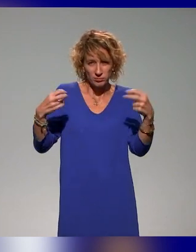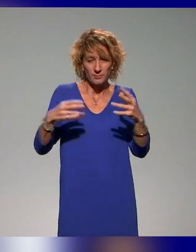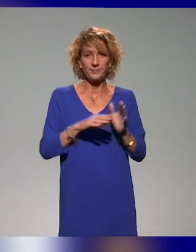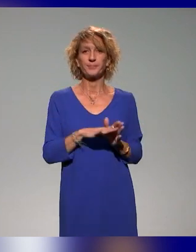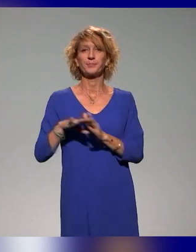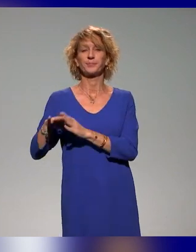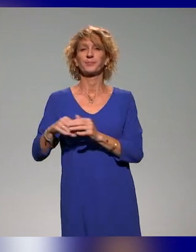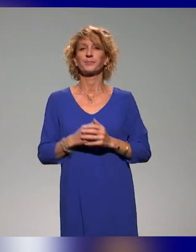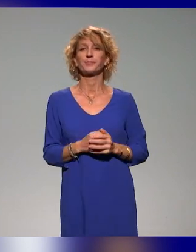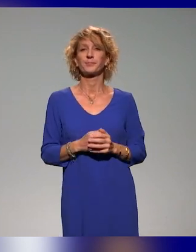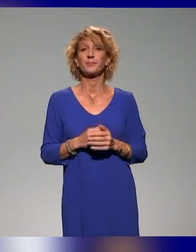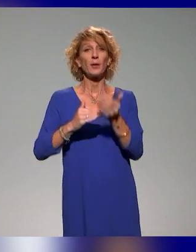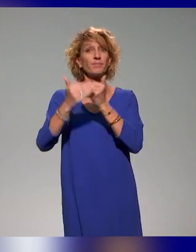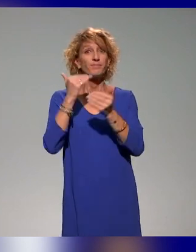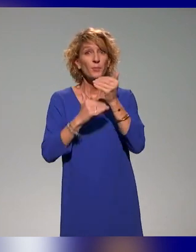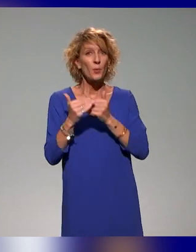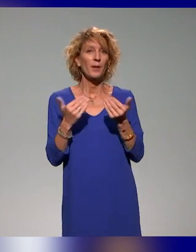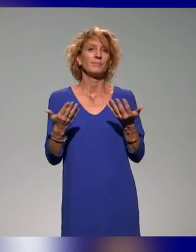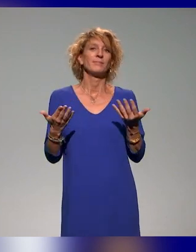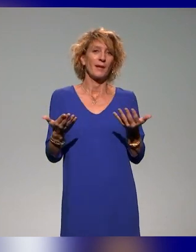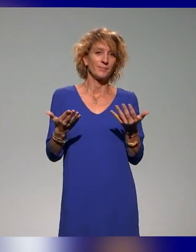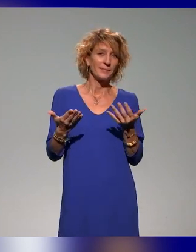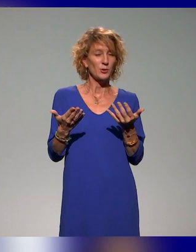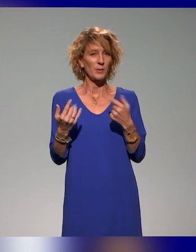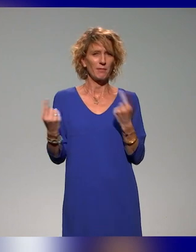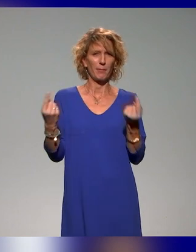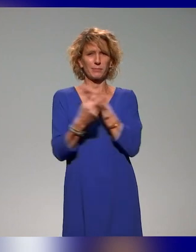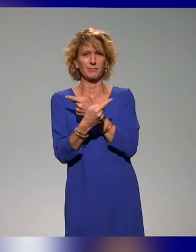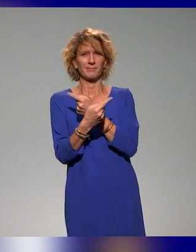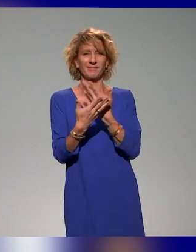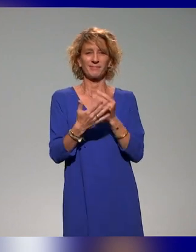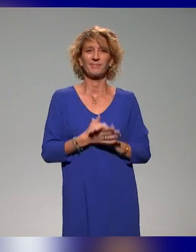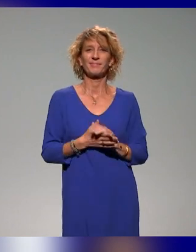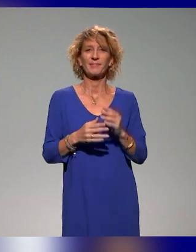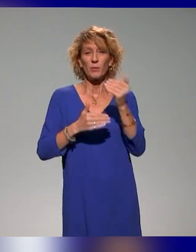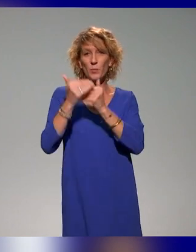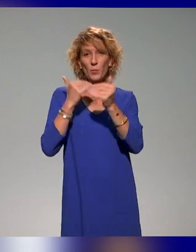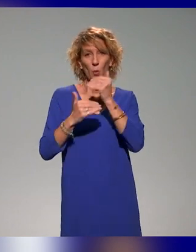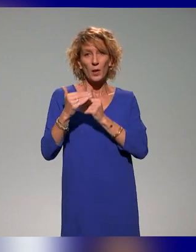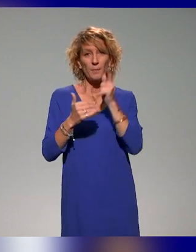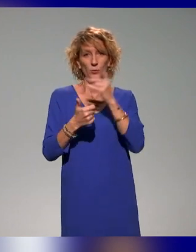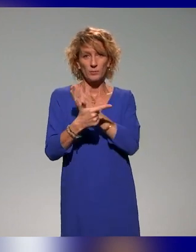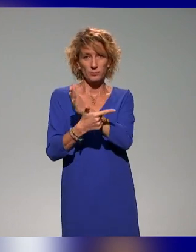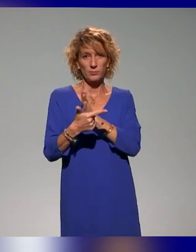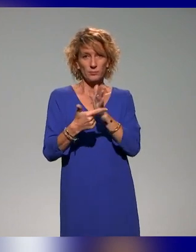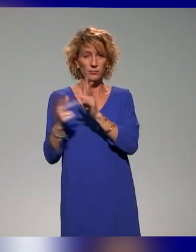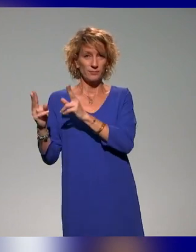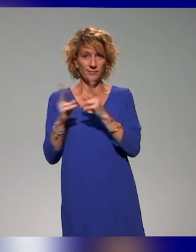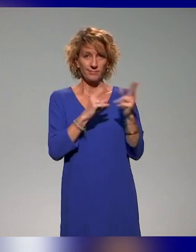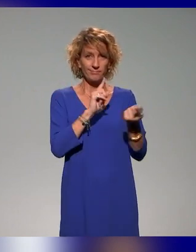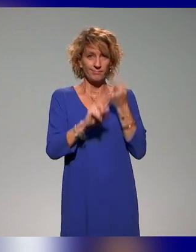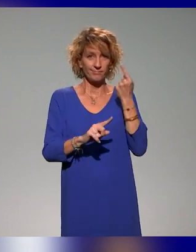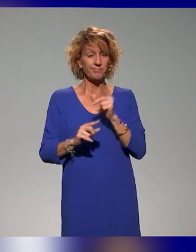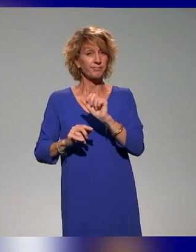Voilà. Le programme, du coup, puisque j'ai fait un petit peu les choses à l'envers, le programme, il y aura deux grands temps. On va en fait parler